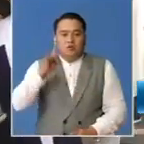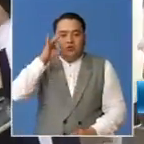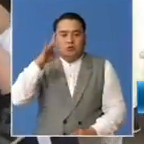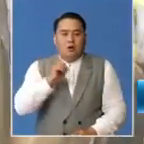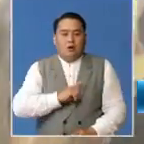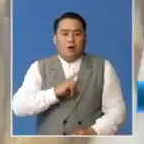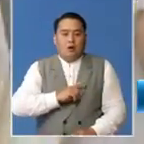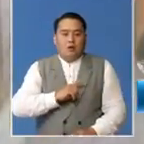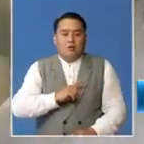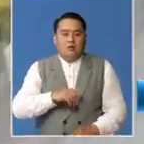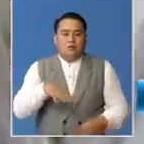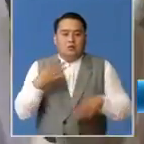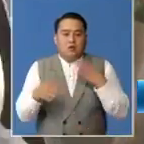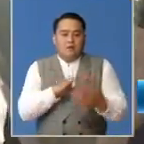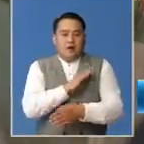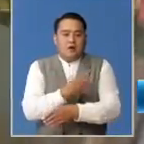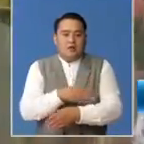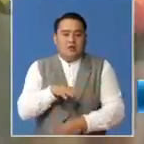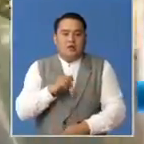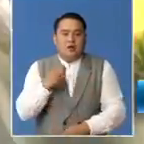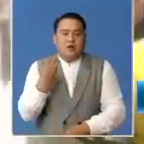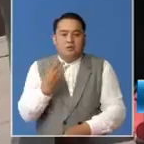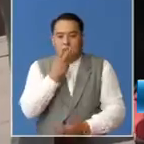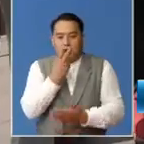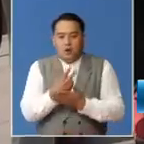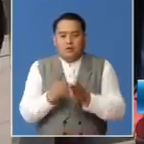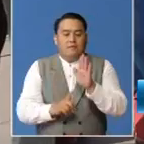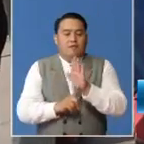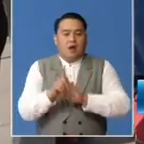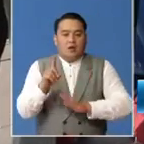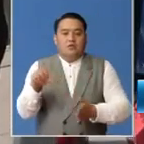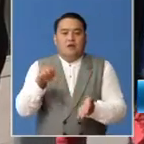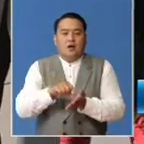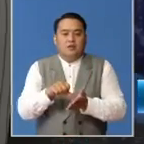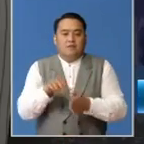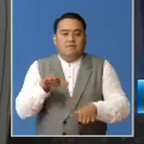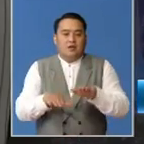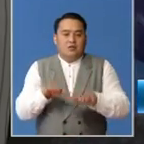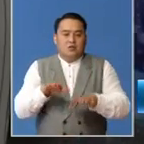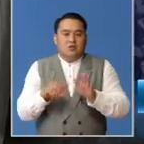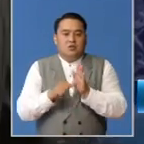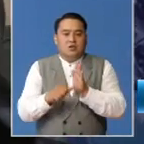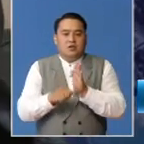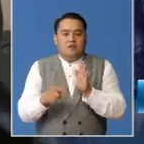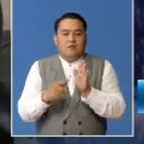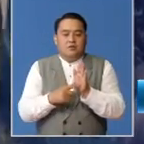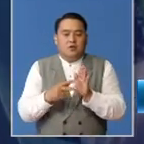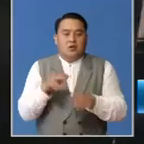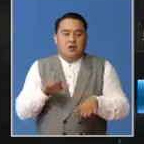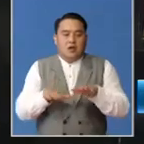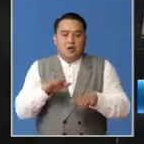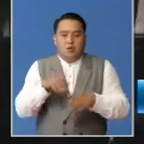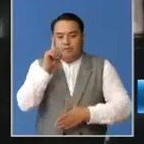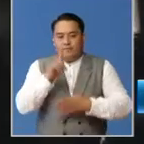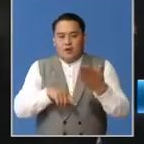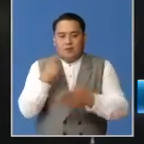чемпионский характер, напор и силу воли Дильдаш продемонстрировала с самого начала своего выступления в весовой категории до 68 килограммов. Уверенную